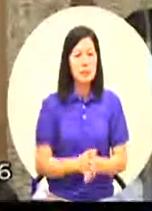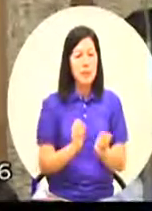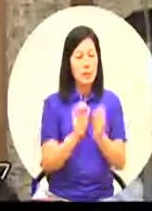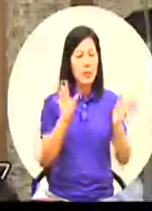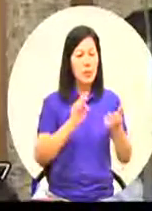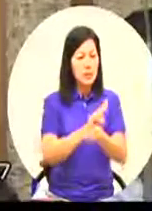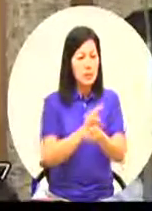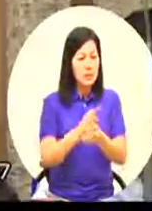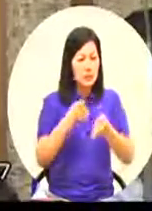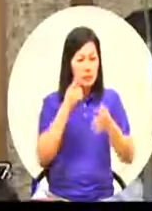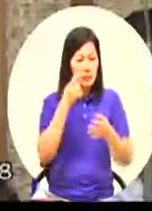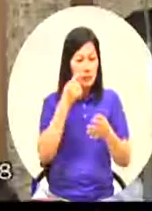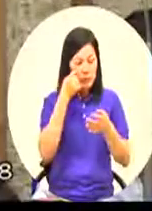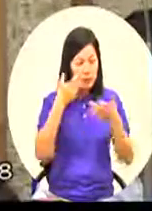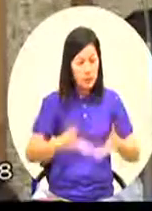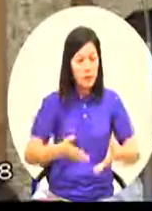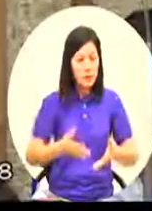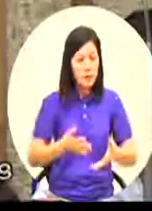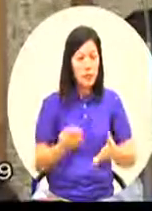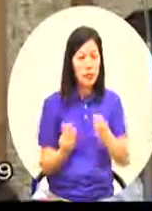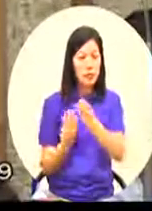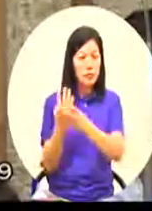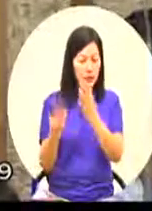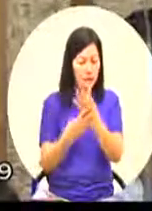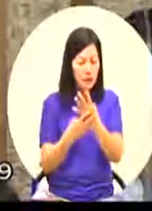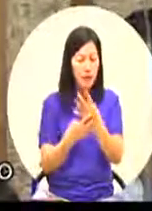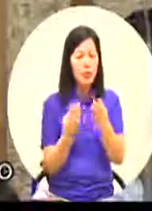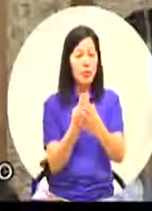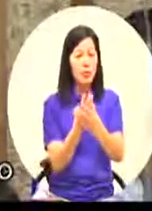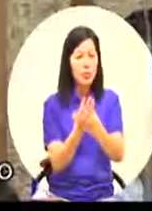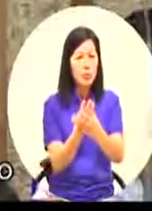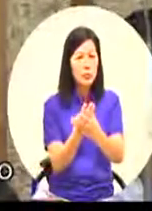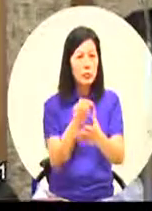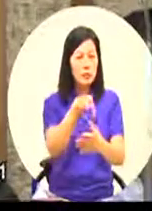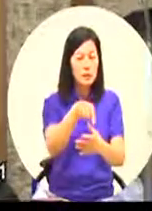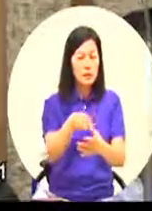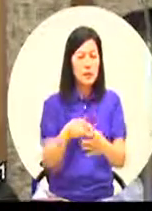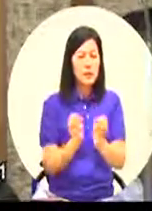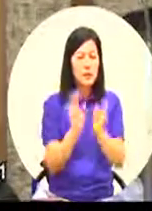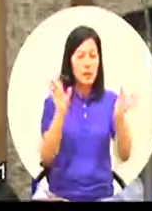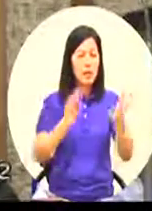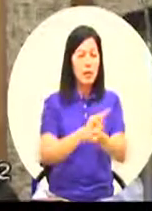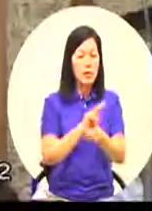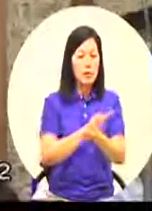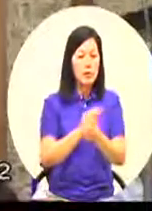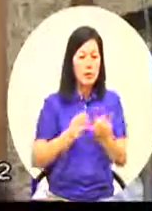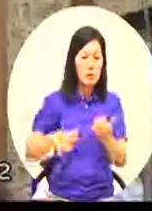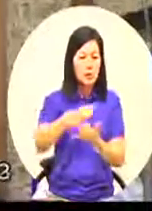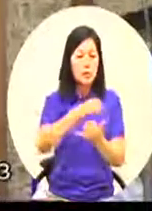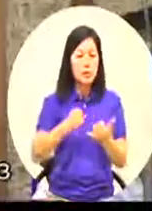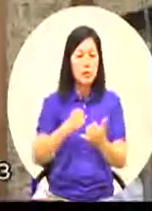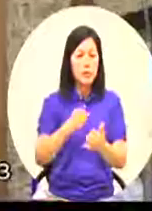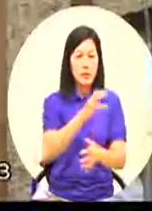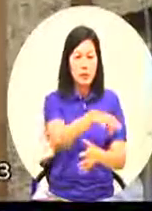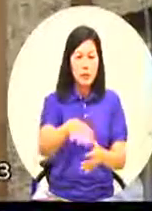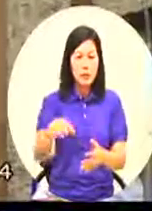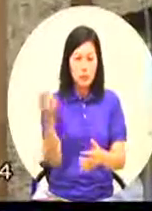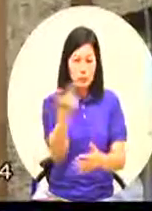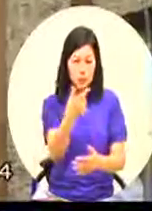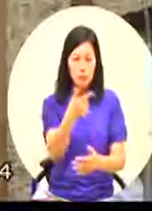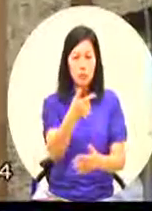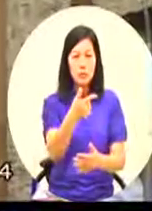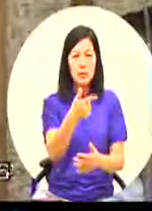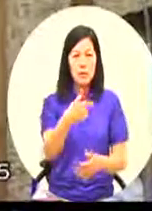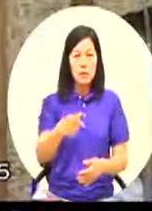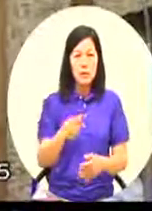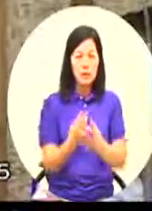着重在产业这部分，所以温泉，我们茂林是我们争取全国6个部落里面唯一的